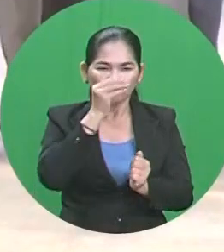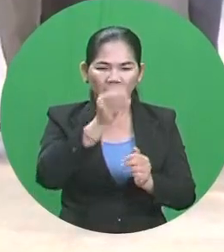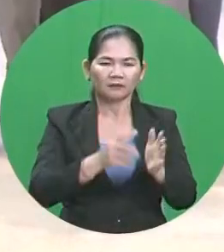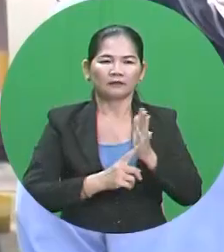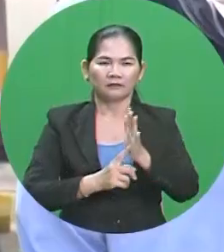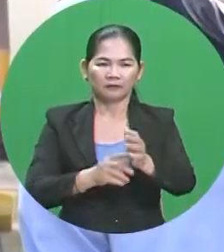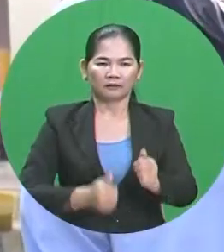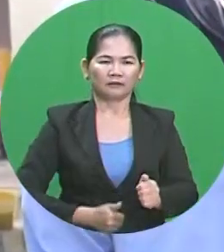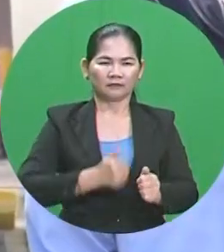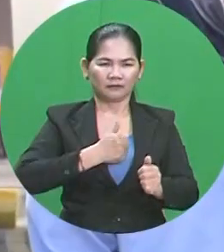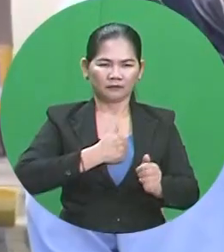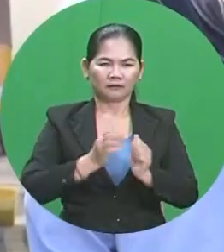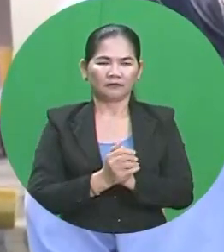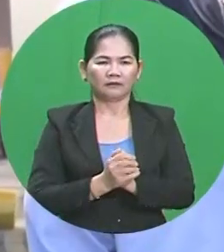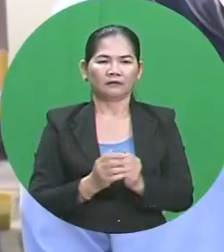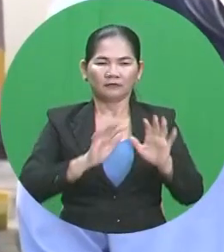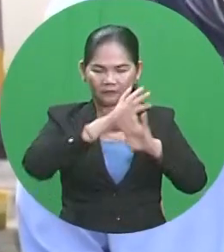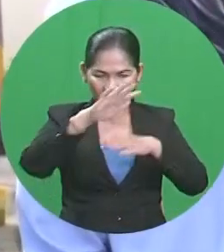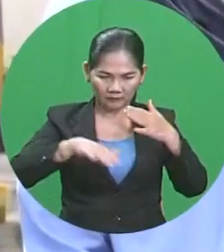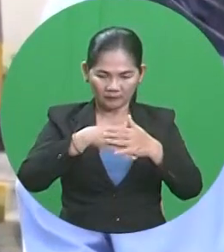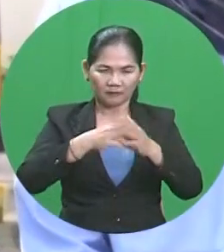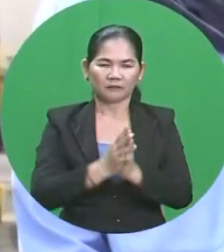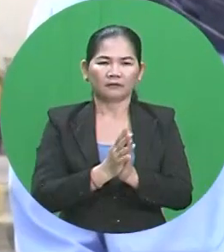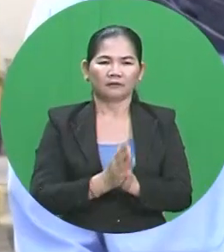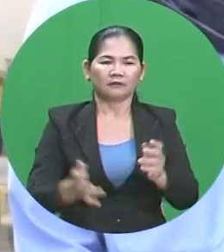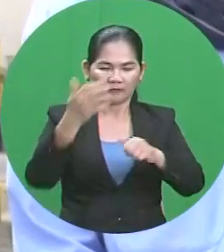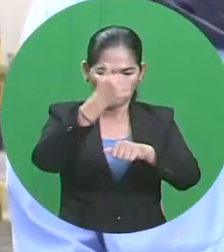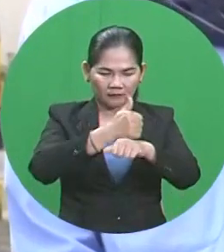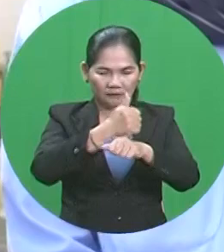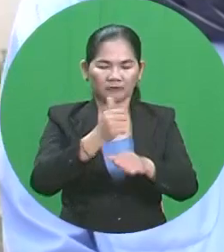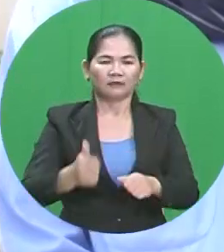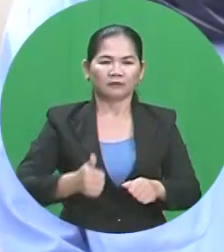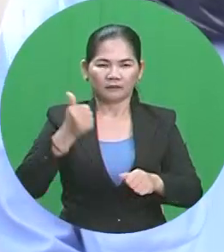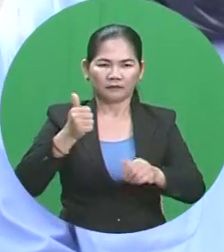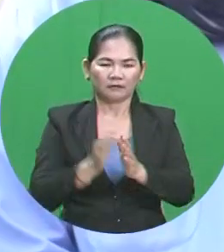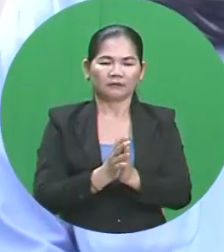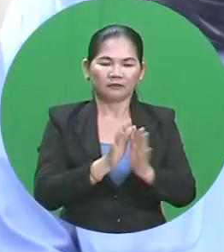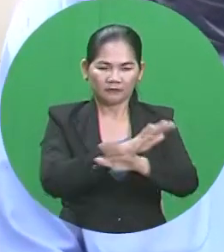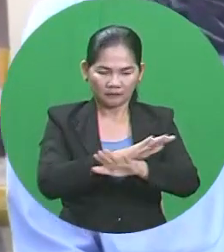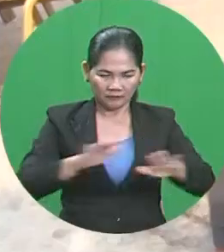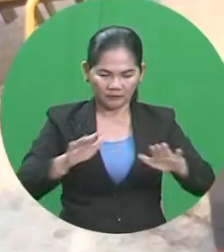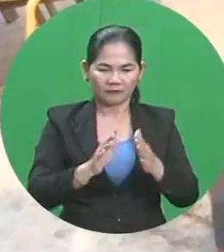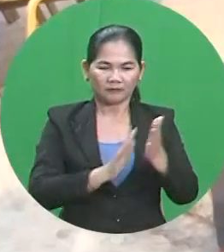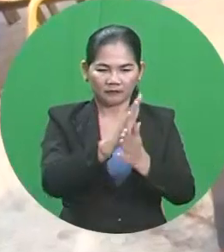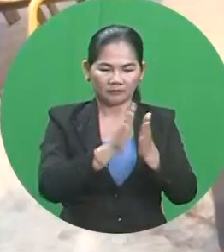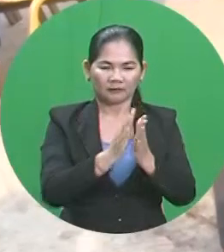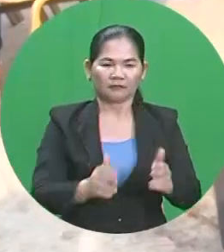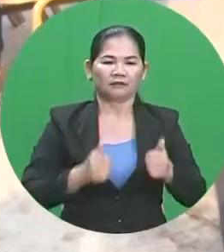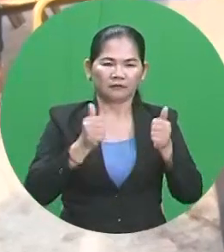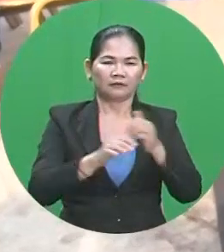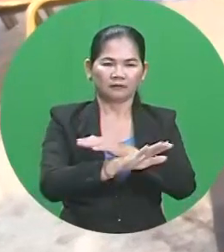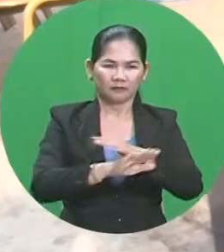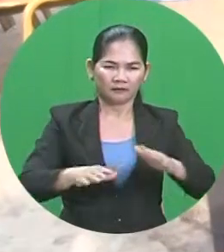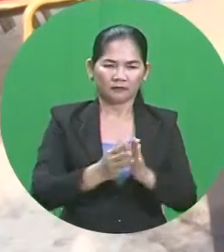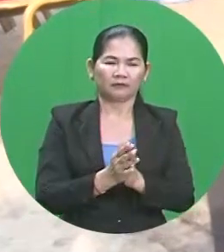ង្ហាញពីមោទនភាពដែលយើងទាំងអស់គ្នាមានមេដឹកនាំប្រទេសដ៏ល្អដែលបានគ្រប់គ្រងដឹកនាំប្រទេសជាតិឲ្យមានសុខសន្តិ